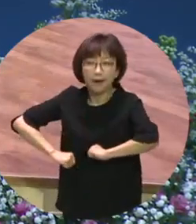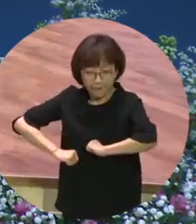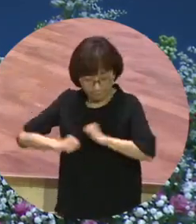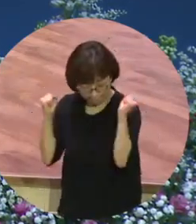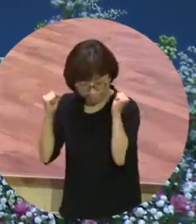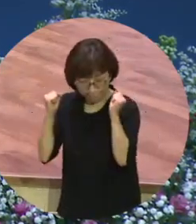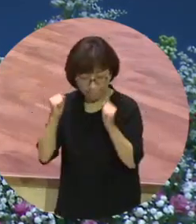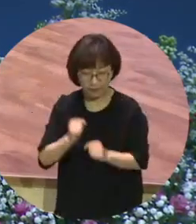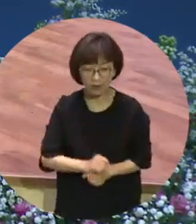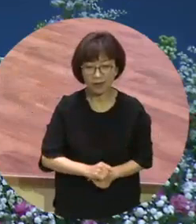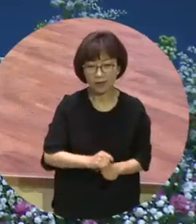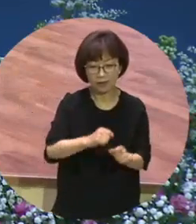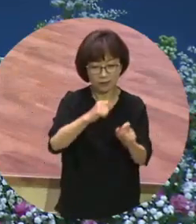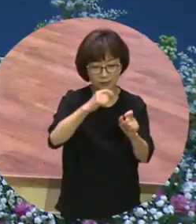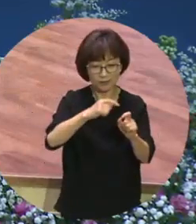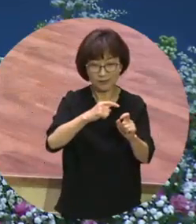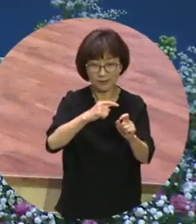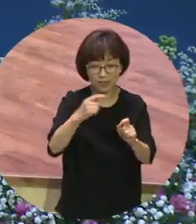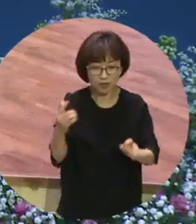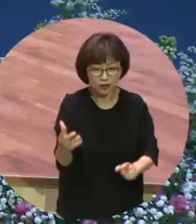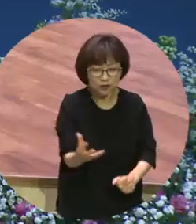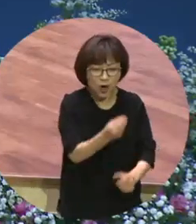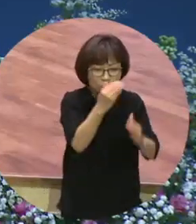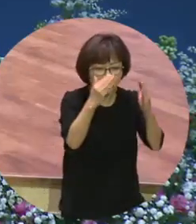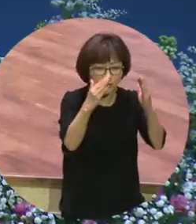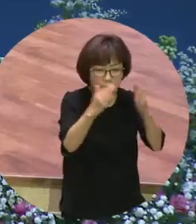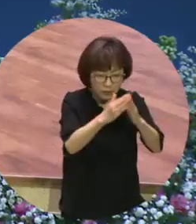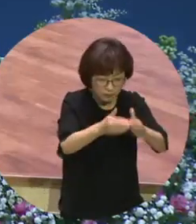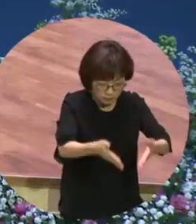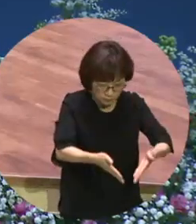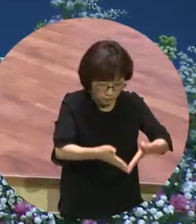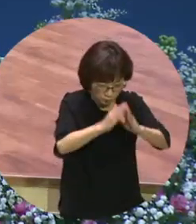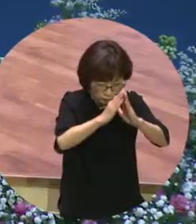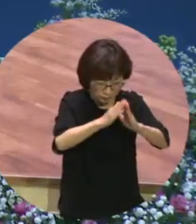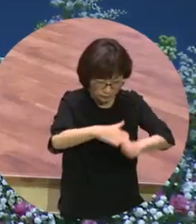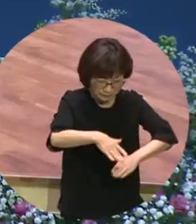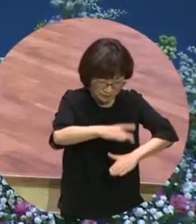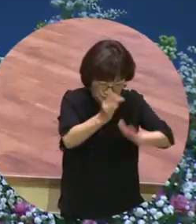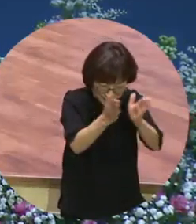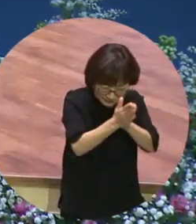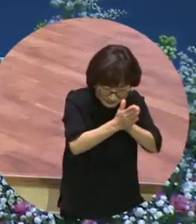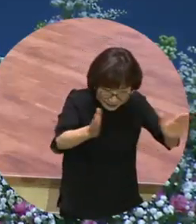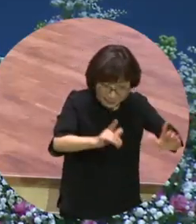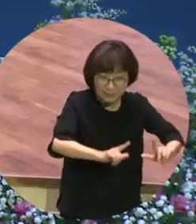건축을 다시 시작한 그날, 그게 오늘이에요.